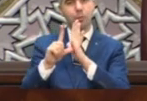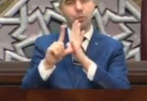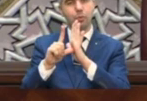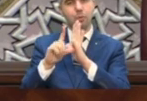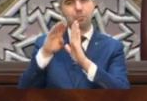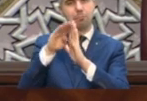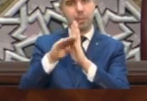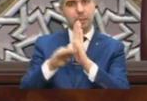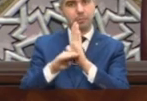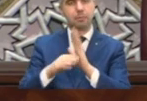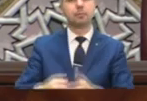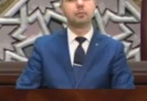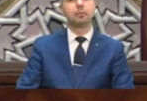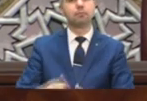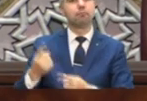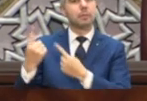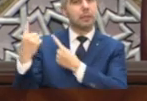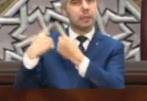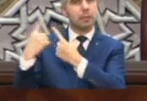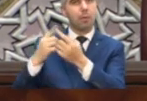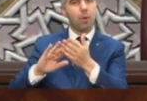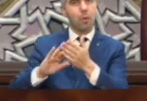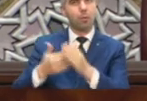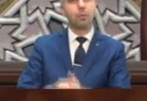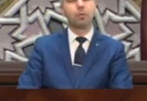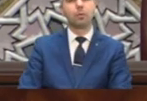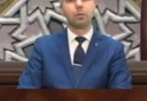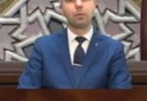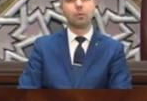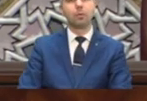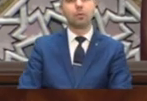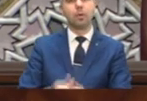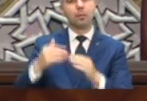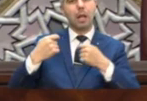الموقر، نستمع أولا إلى المراسلات الواردة